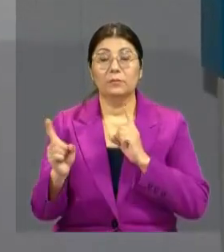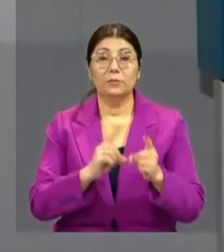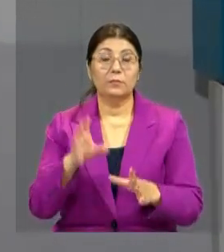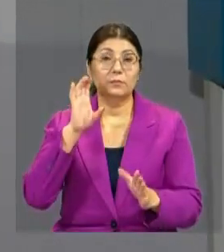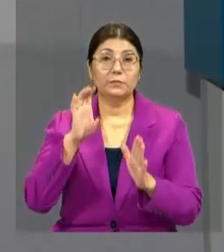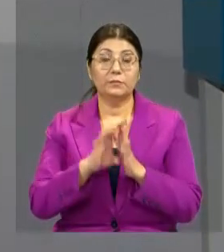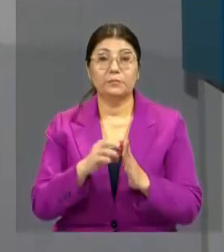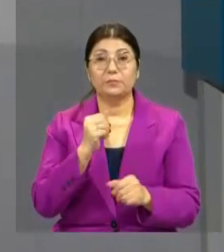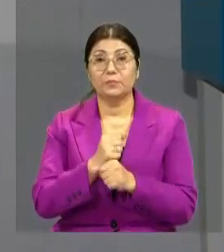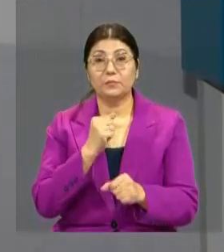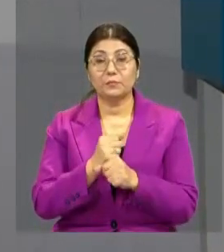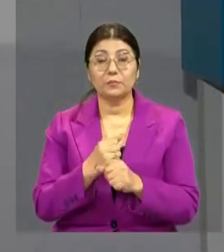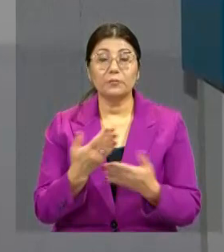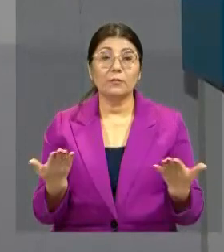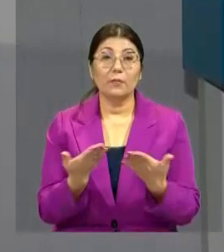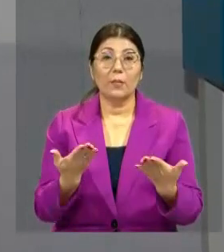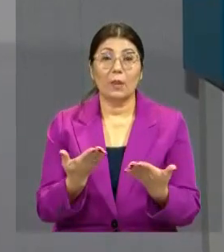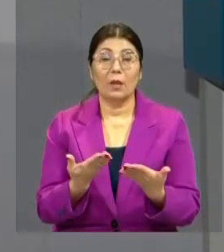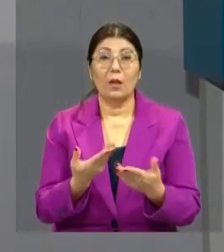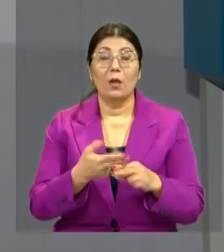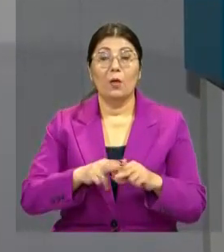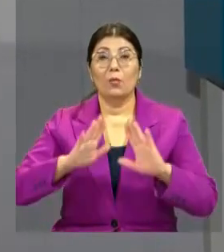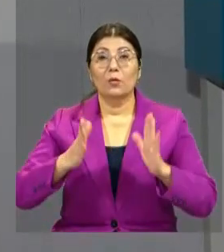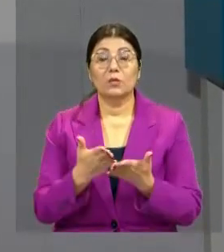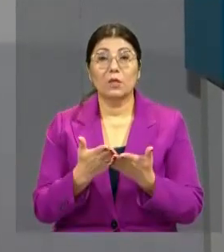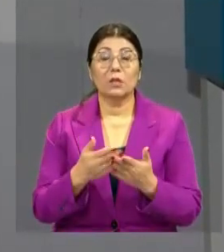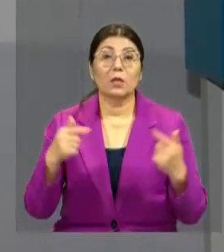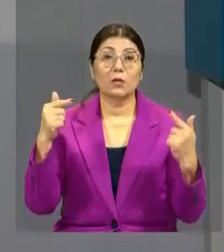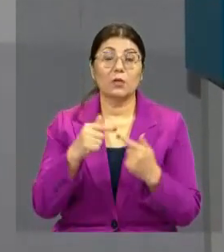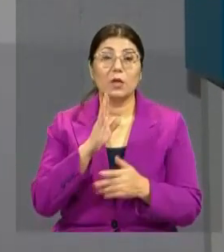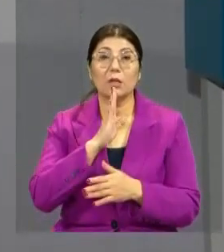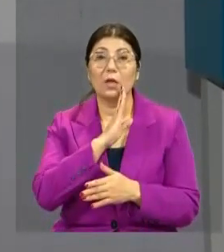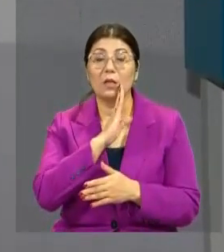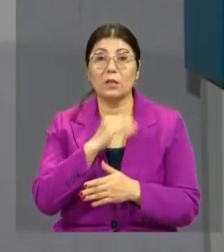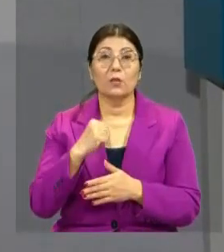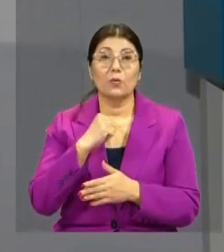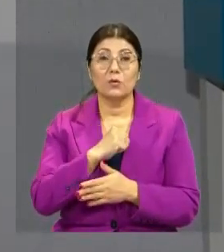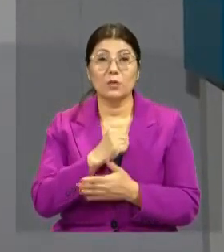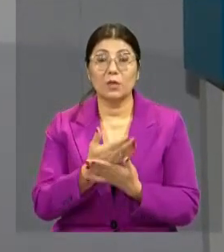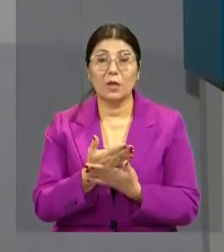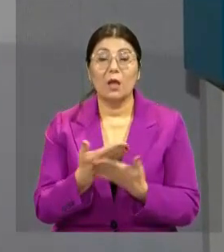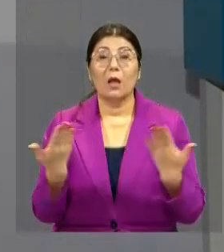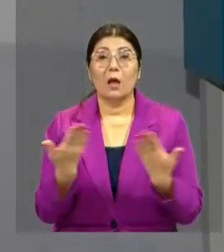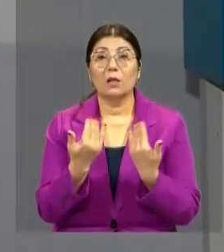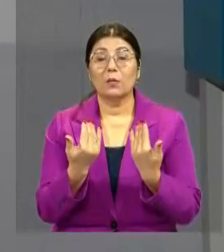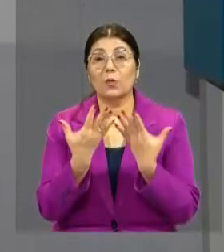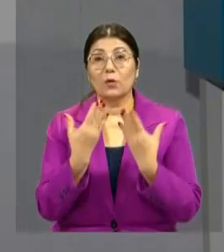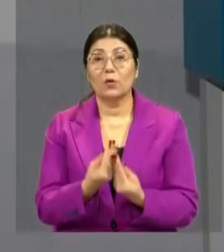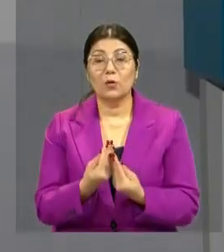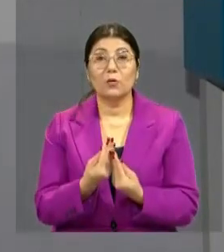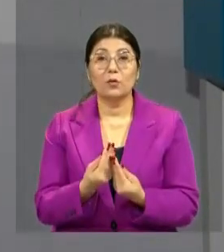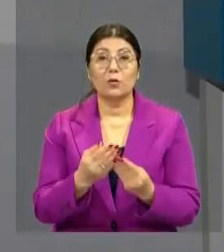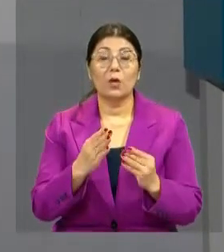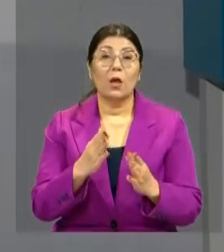тыңдадық. Істеніп жатқан жұмыстар, осы жағдайға ұшыраған әйелдердің өздерінің көзқарасын, олардың қандай бүгінгі күні ұсыныстары бар